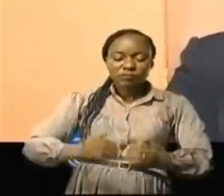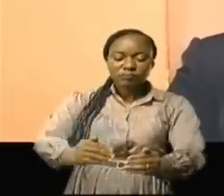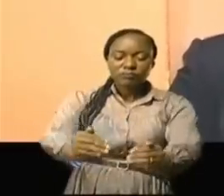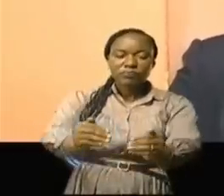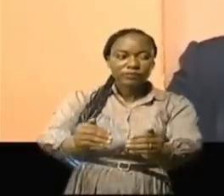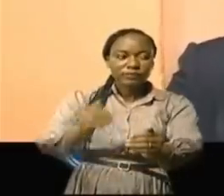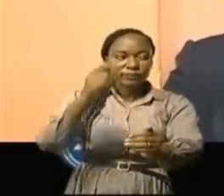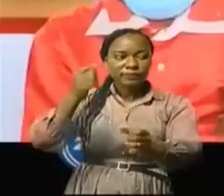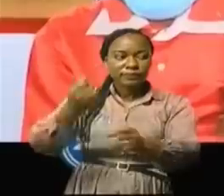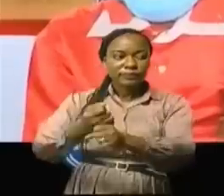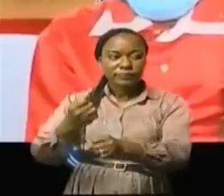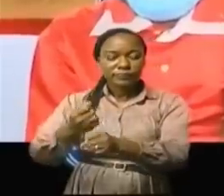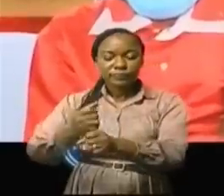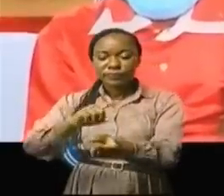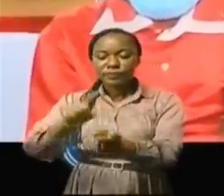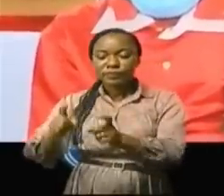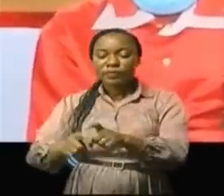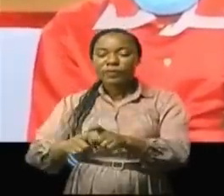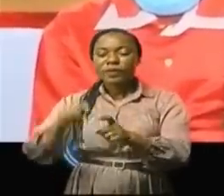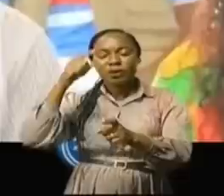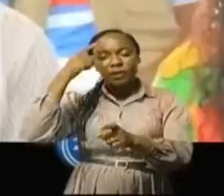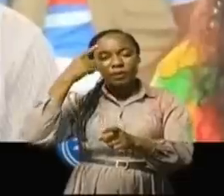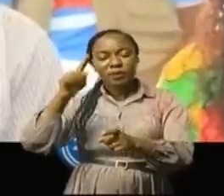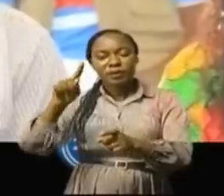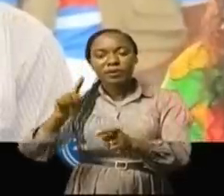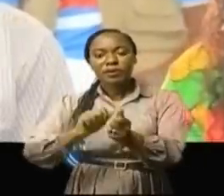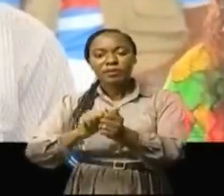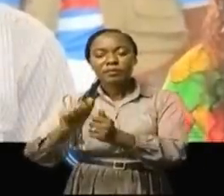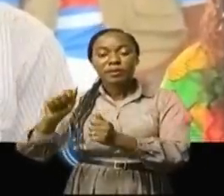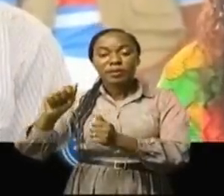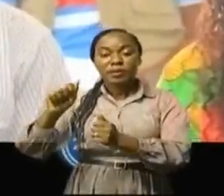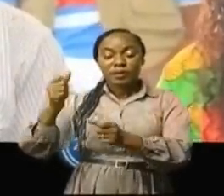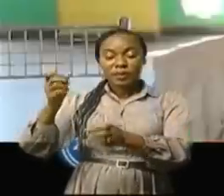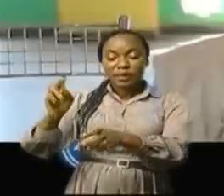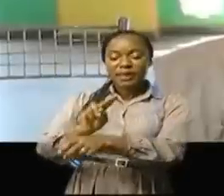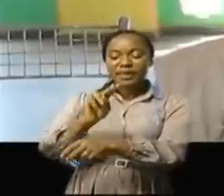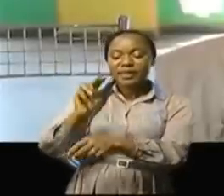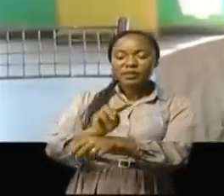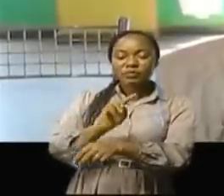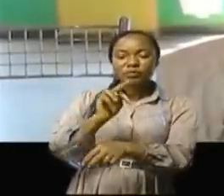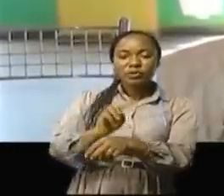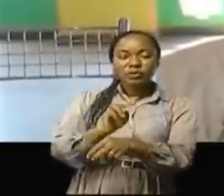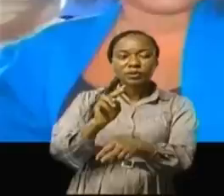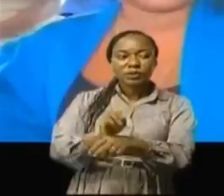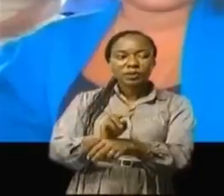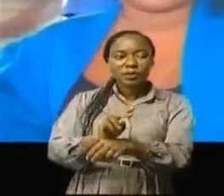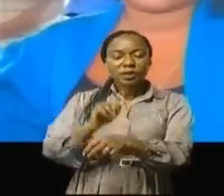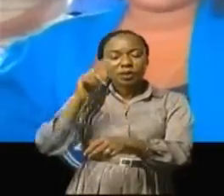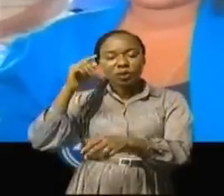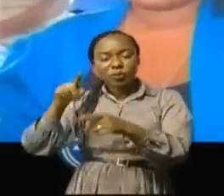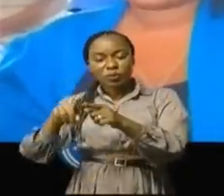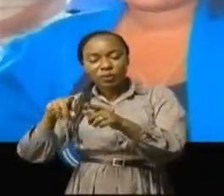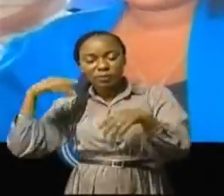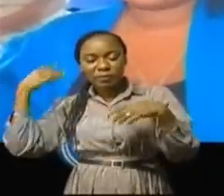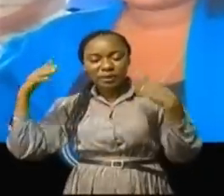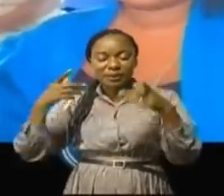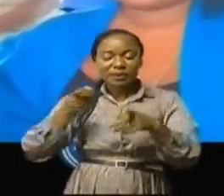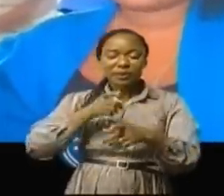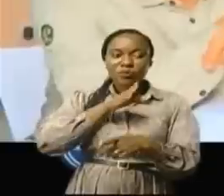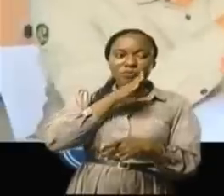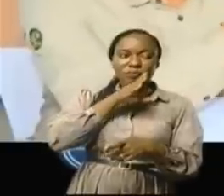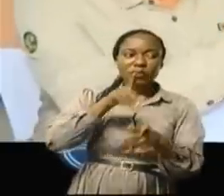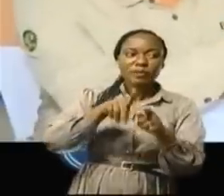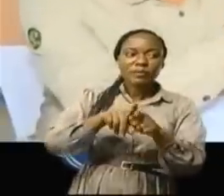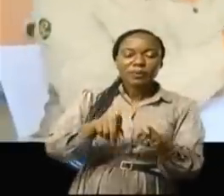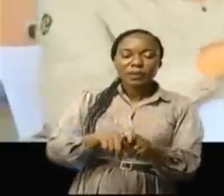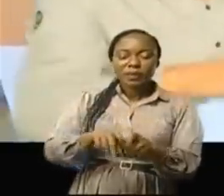de services améliorée à l'approbation par les exploitants et PME agricoles des pratiques durables de mise en valeur